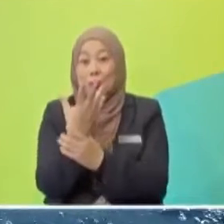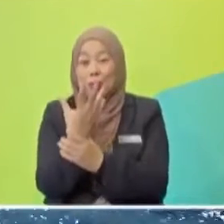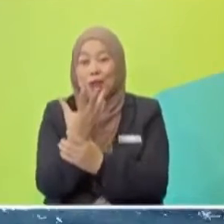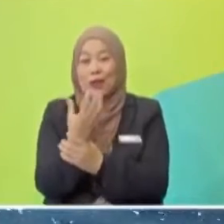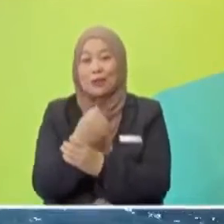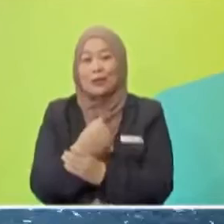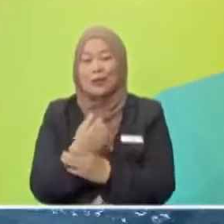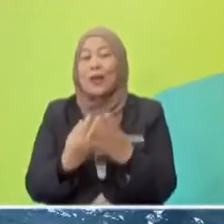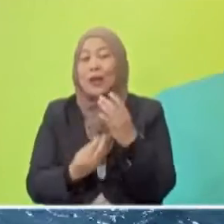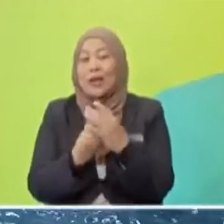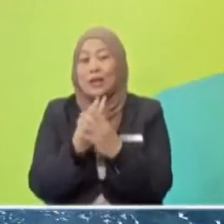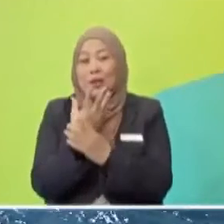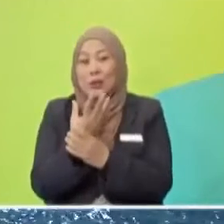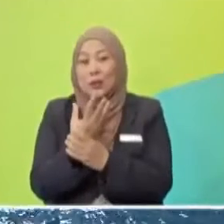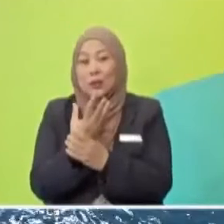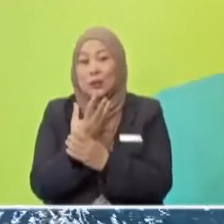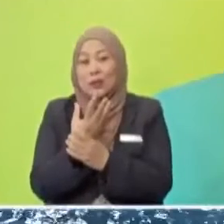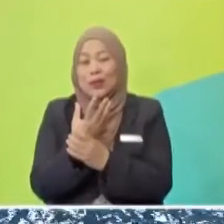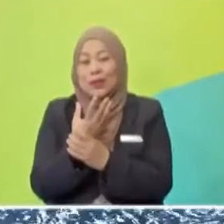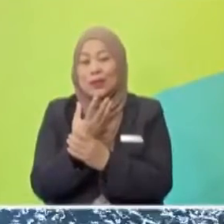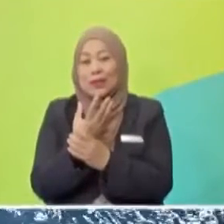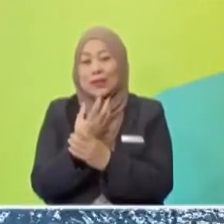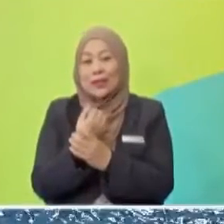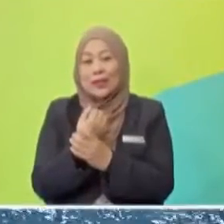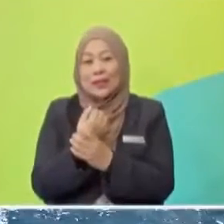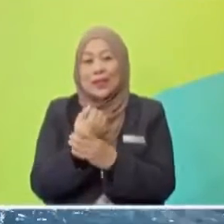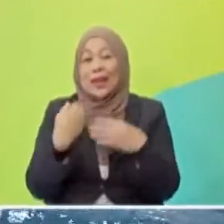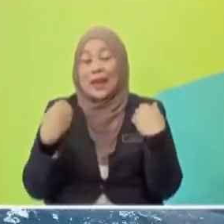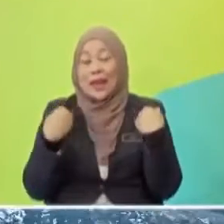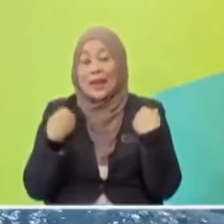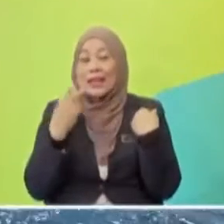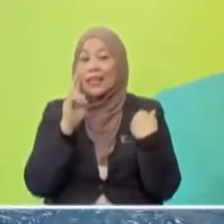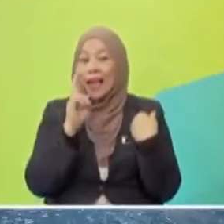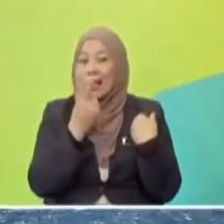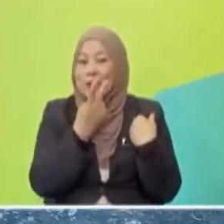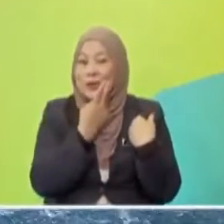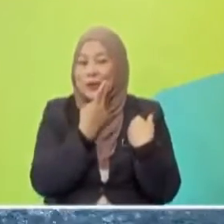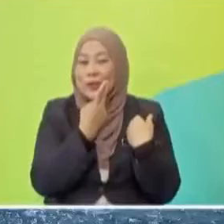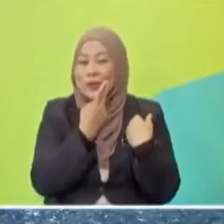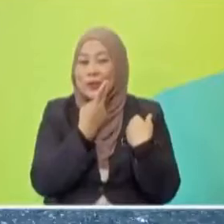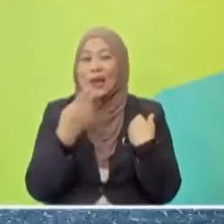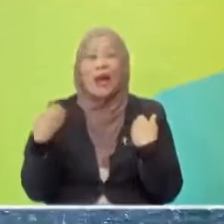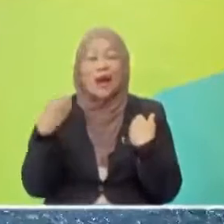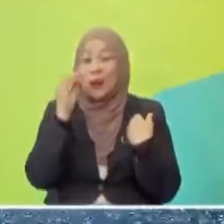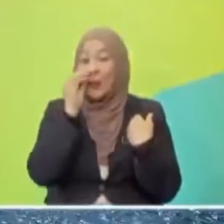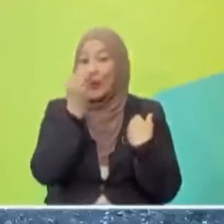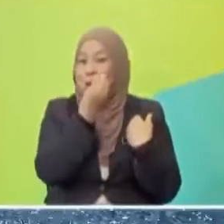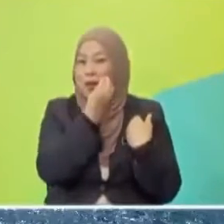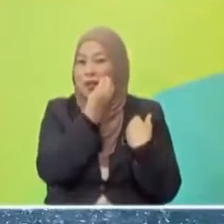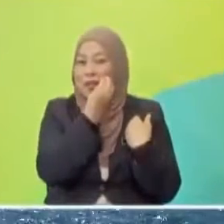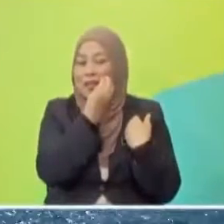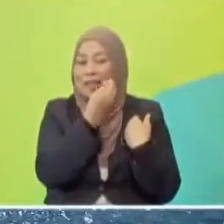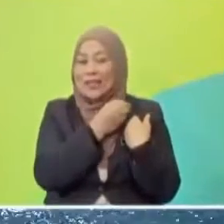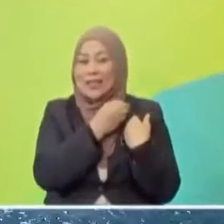tumbuhan-tumbuhan ini ada terdiri dari pada yang sayur-sayuran tumbuh-tumbuhan berbunga dan